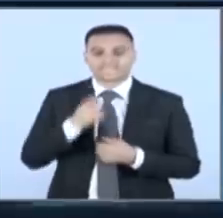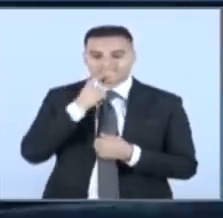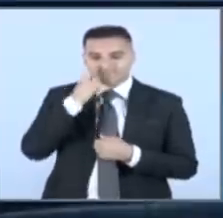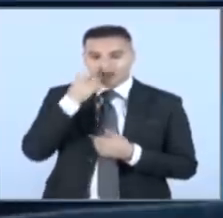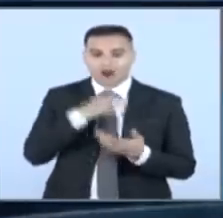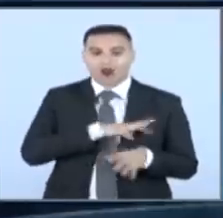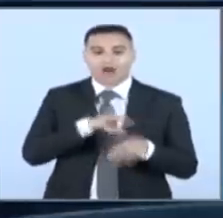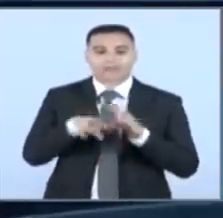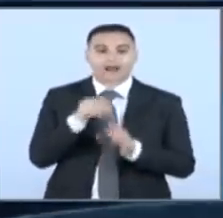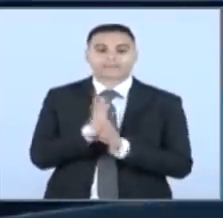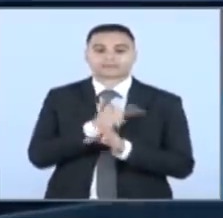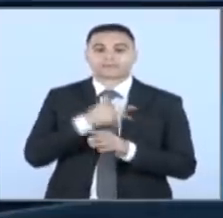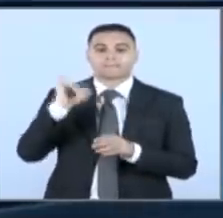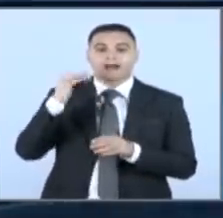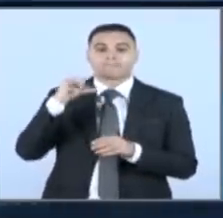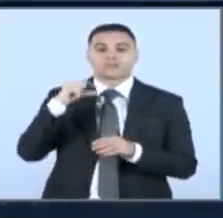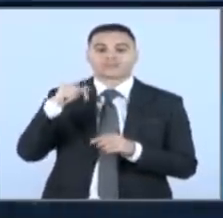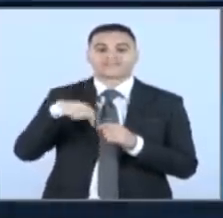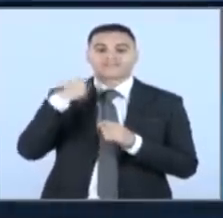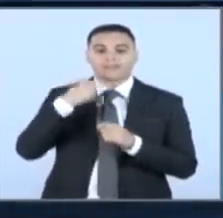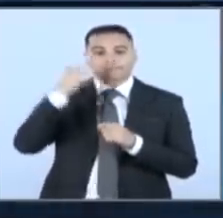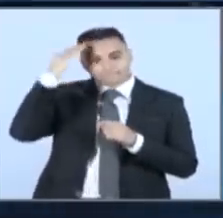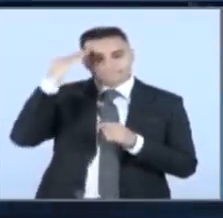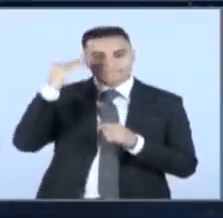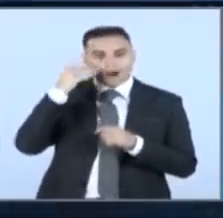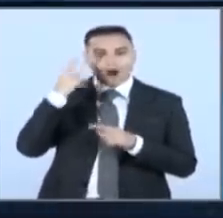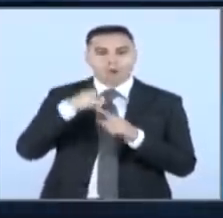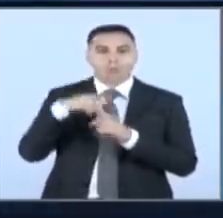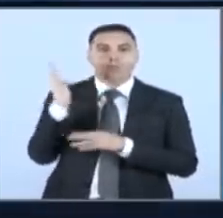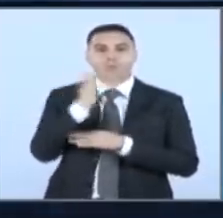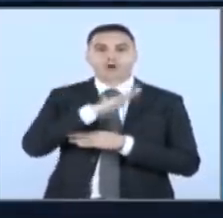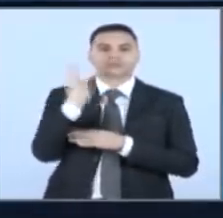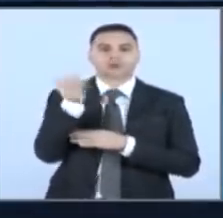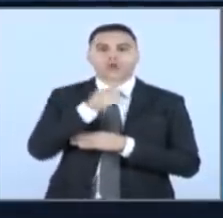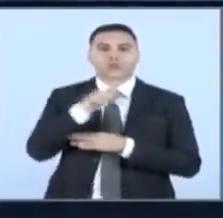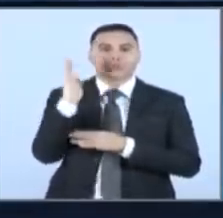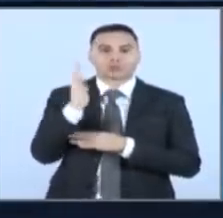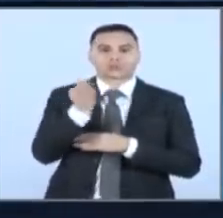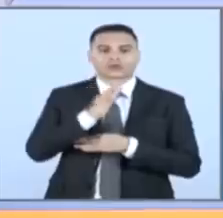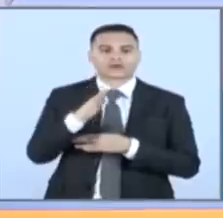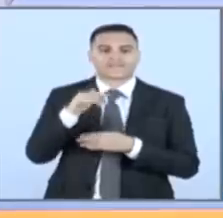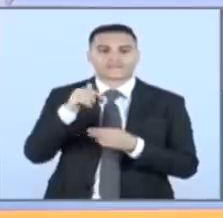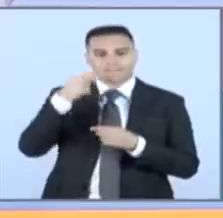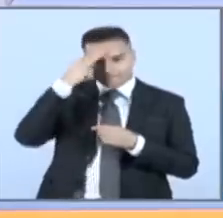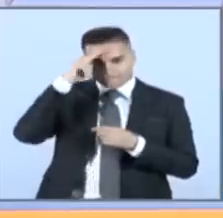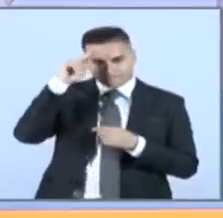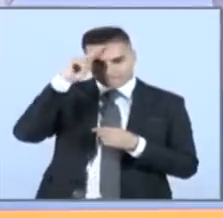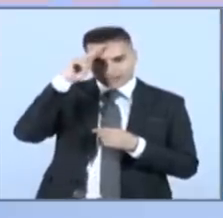فنون، فنان راحل قام بدور محمود في فيلم المرأة والسطور، فمن